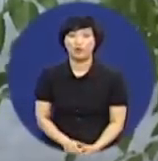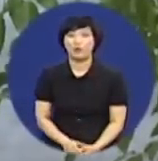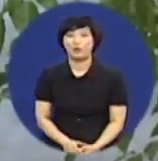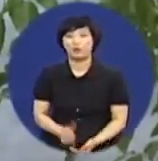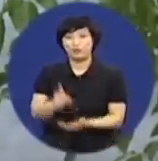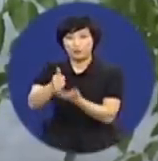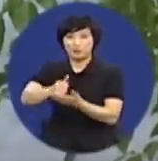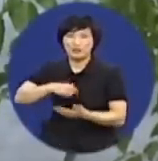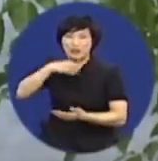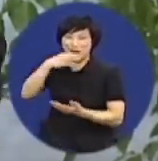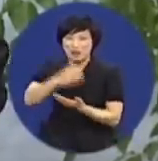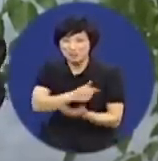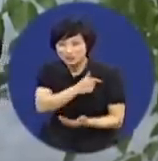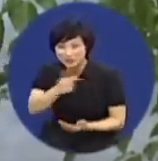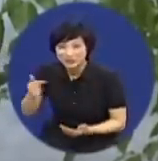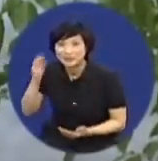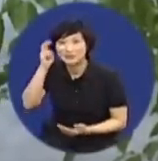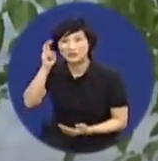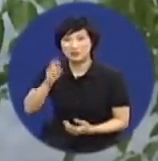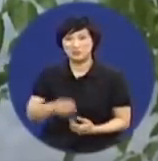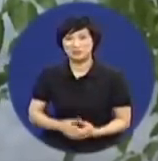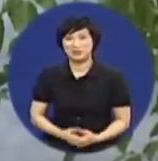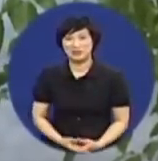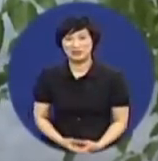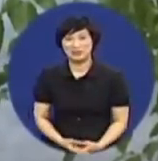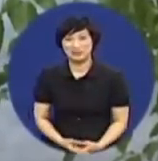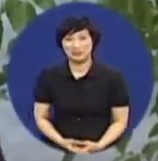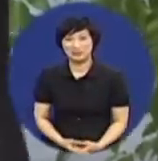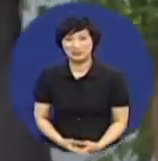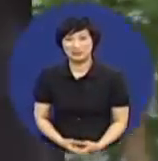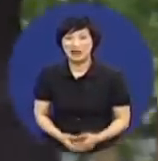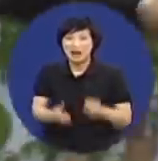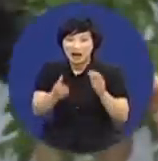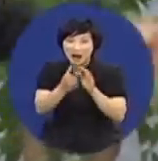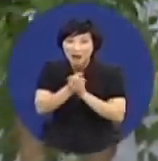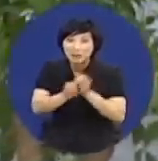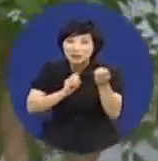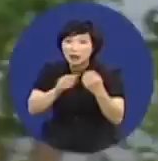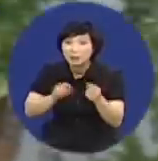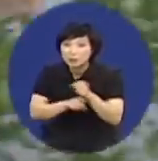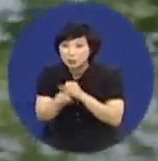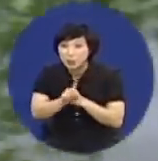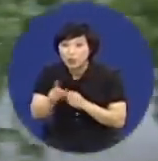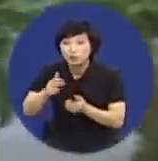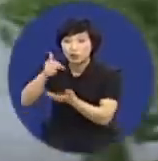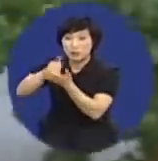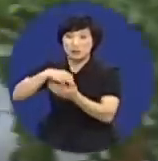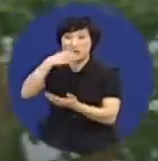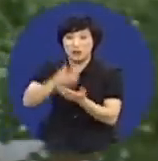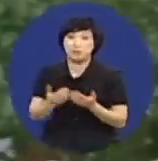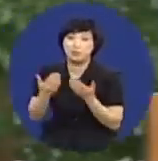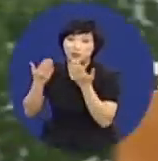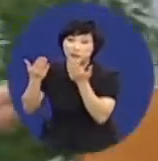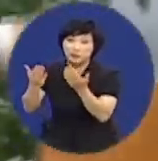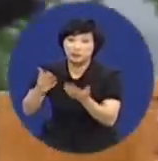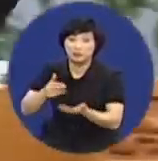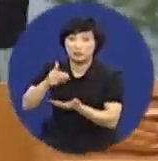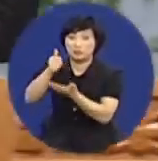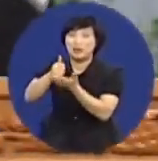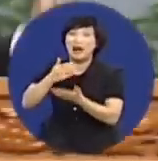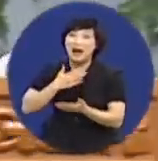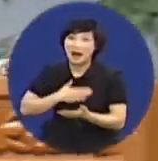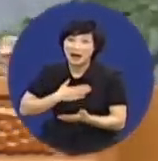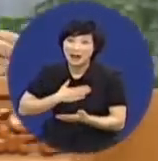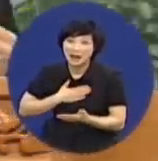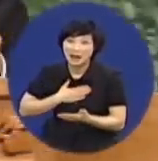しょう。主がどんなに感動するでしょう。それでアーメンは主を感動させ